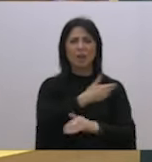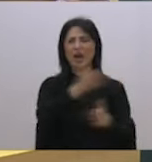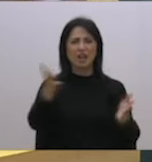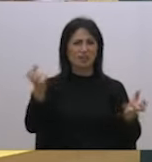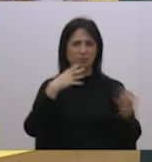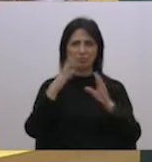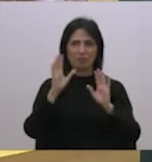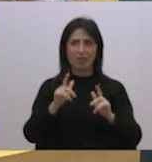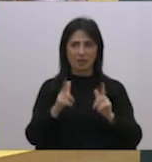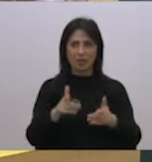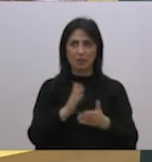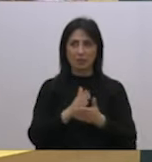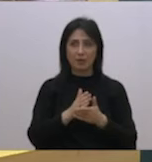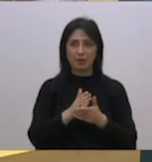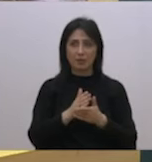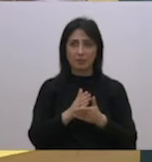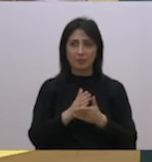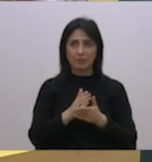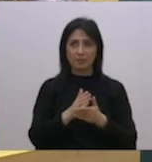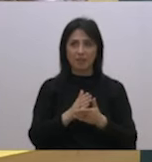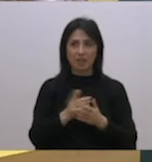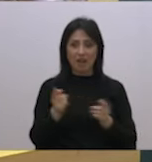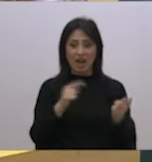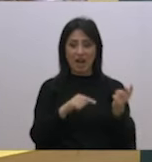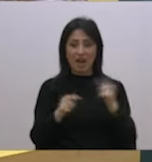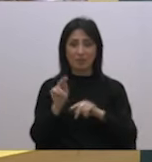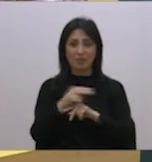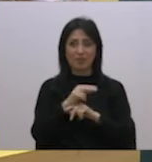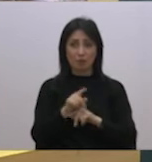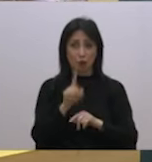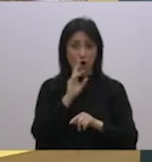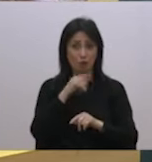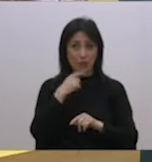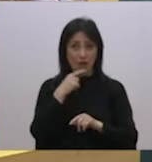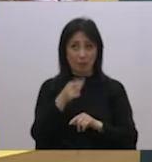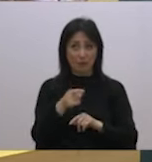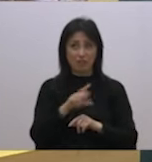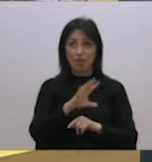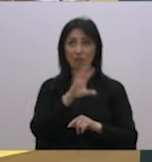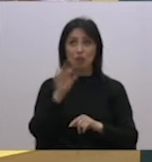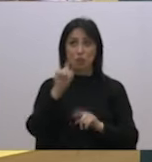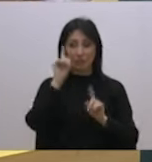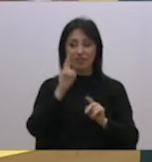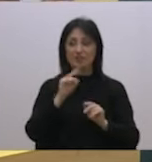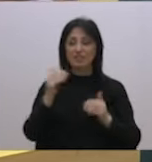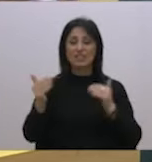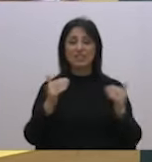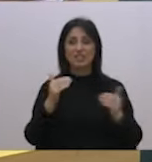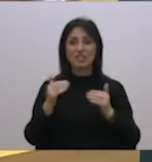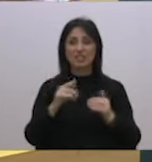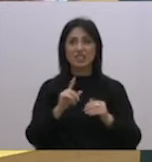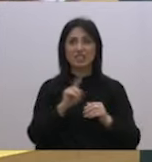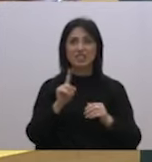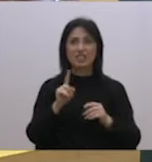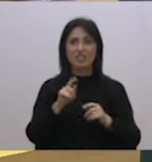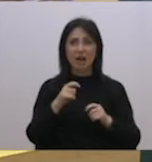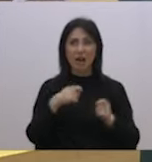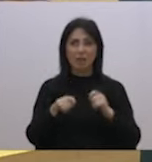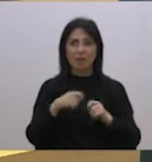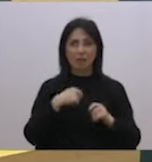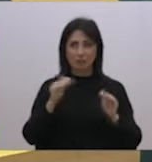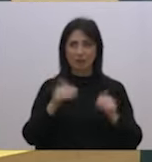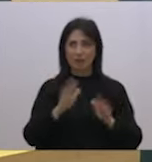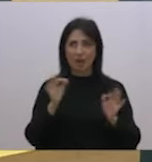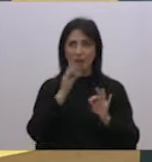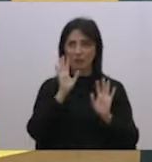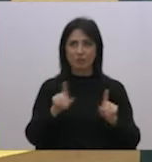tvas. Tana hmava. Etmane, ce nici nu e, su azleve. Su o la peri, i-mi zic, da, i se tva gam, i-o su, ce mi-e naclebe,